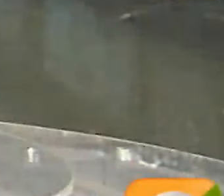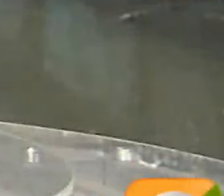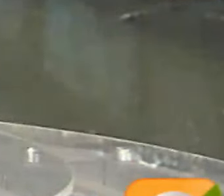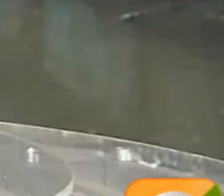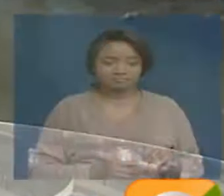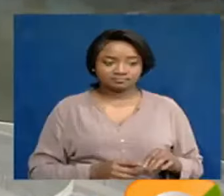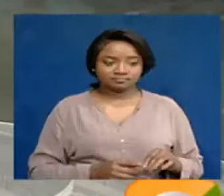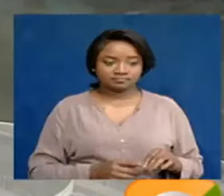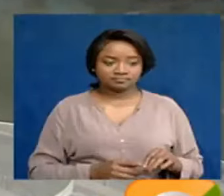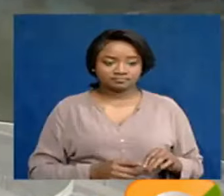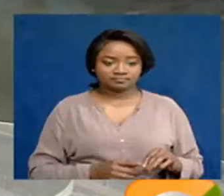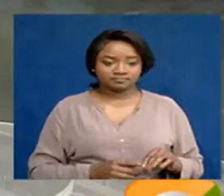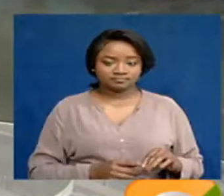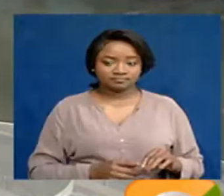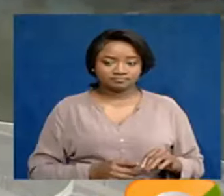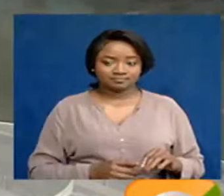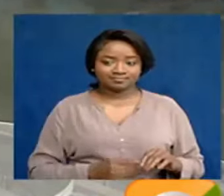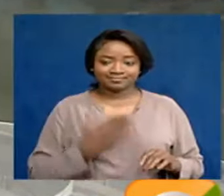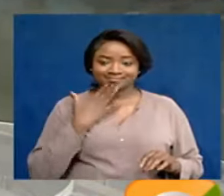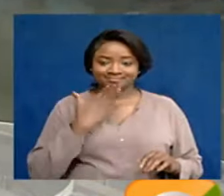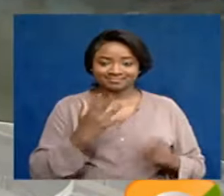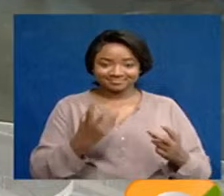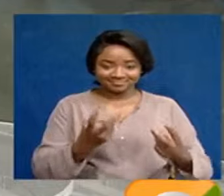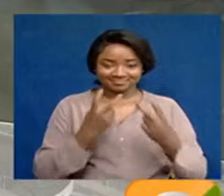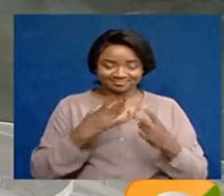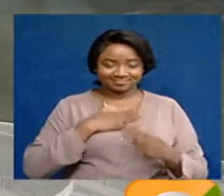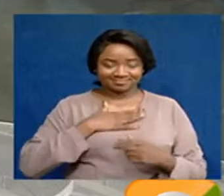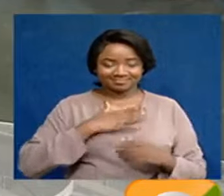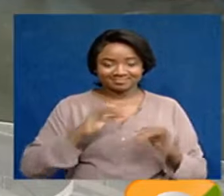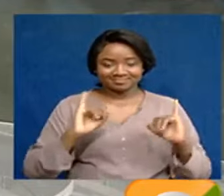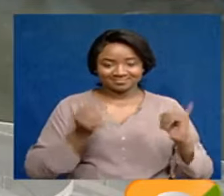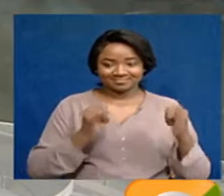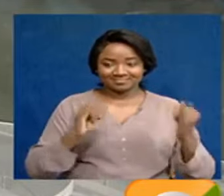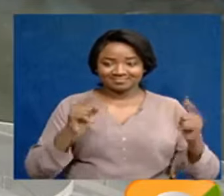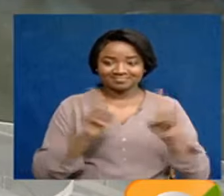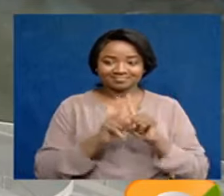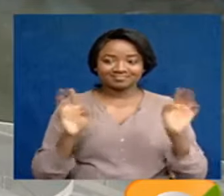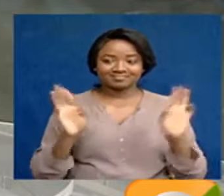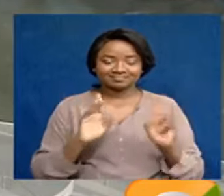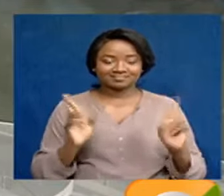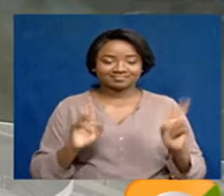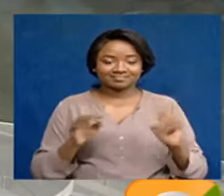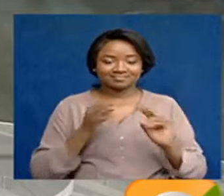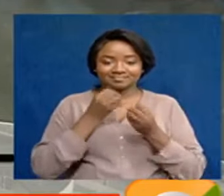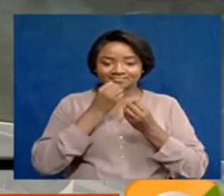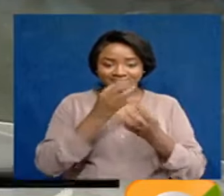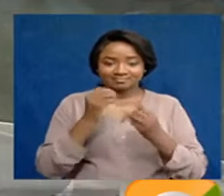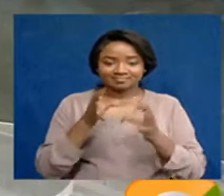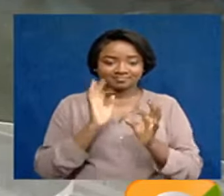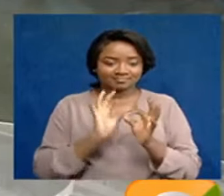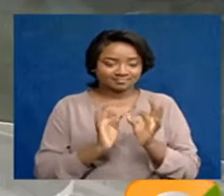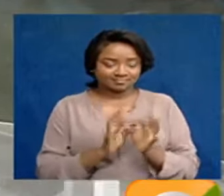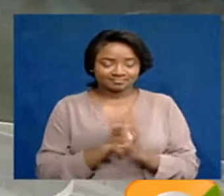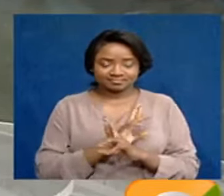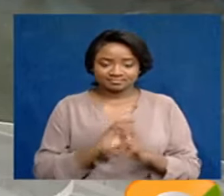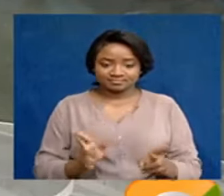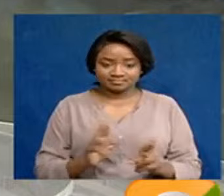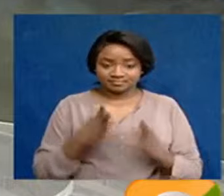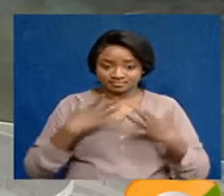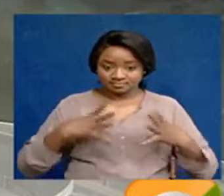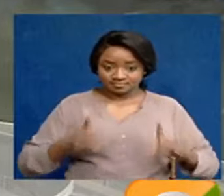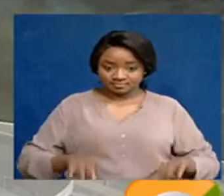Na asante sana kwa kuendelea kutizama taarifa zetu. Nasi tukiendelea kukufahamisha yaliyojiri ni kwamba wakazi wa Hamisi